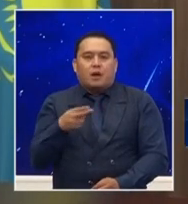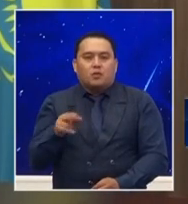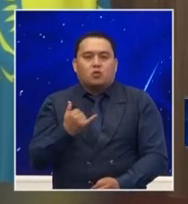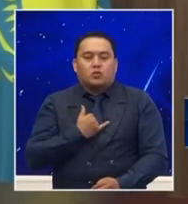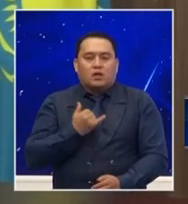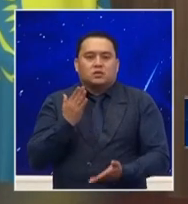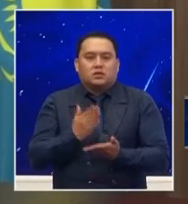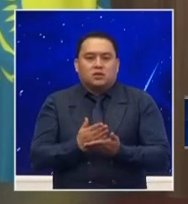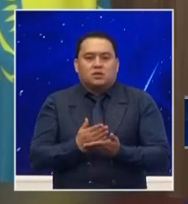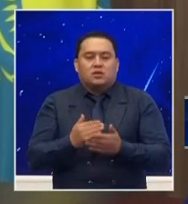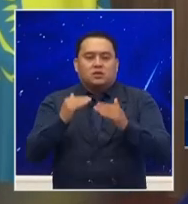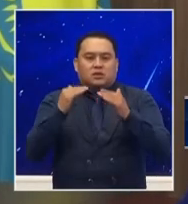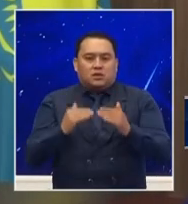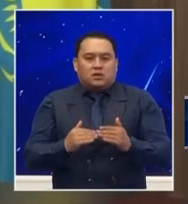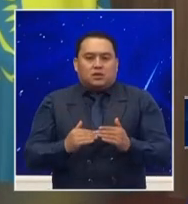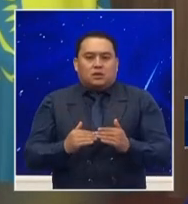действует амнистия